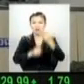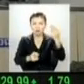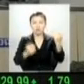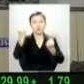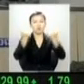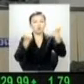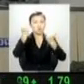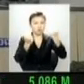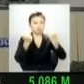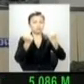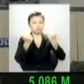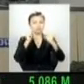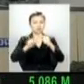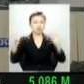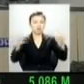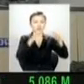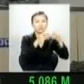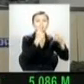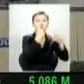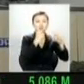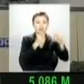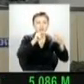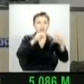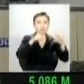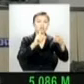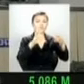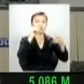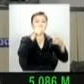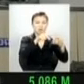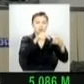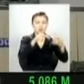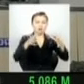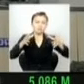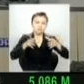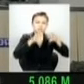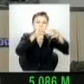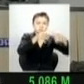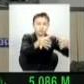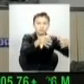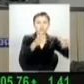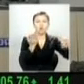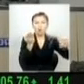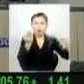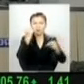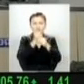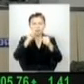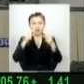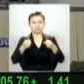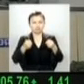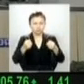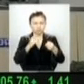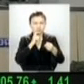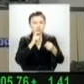ยู่แล้วมีขบวนของกลุ่มผู้ชุมนุมเคลื่อนขบวนด้วยยานพาหนะมาก็ขอให้ท่านถ้าทำได้นะครับก็